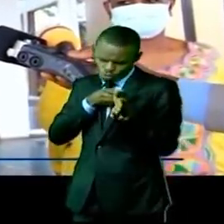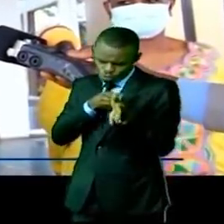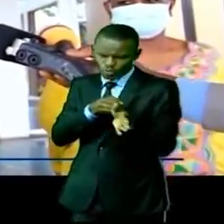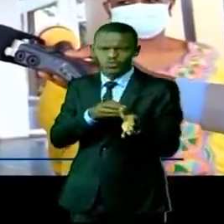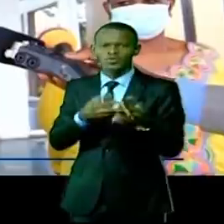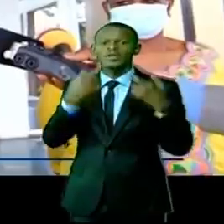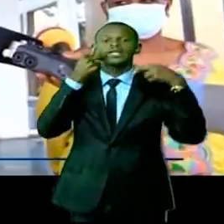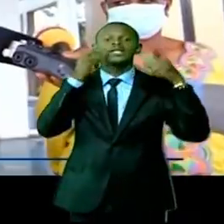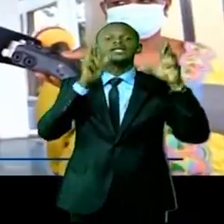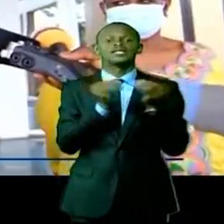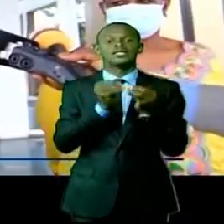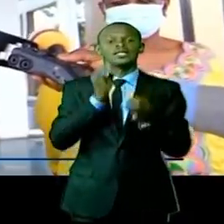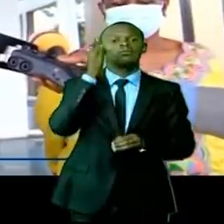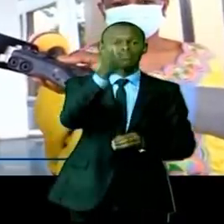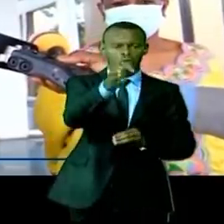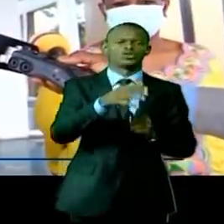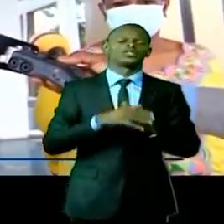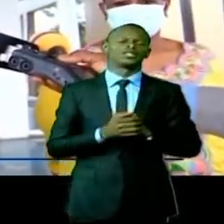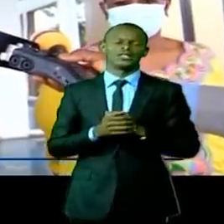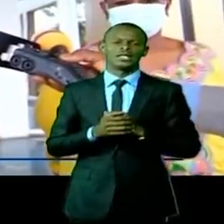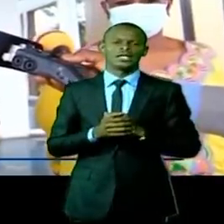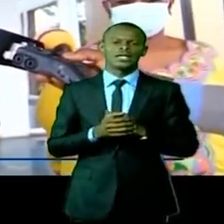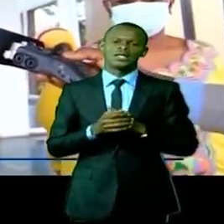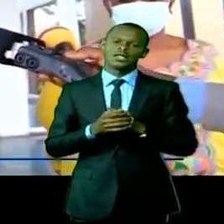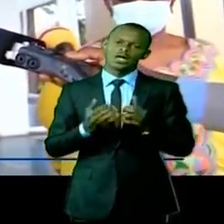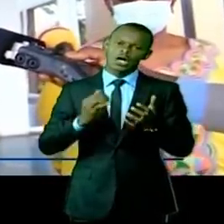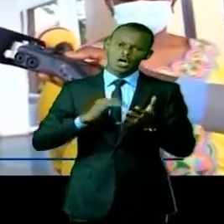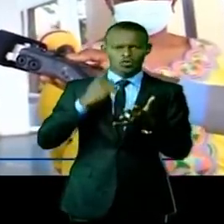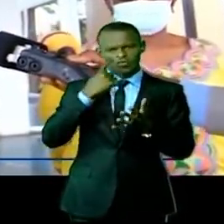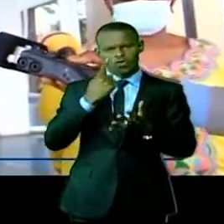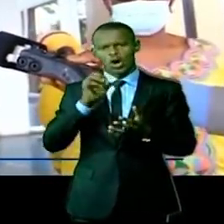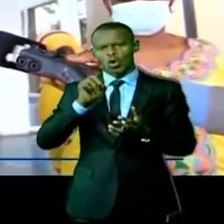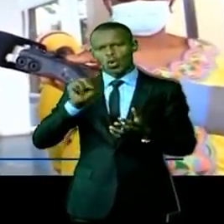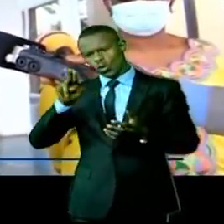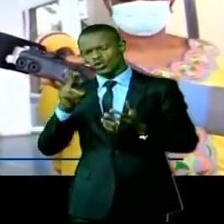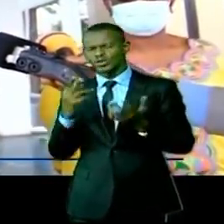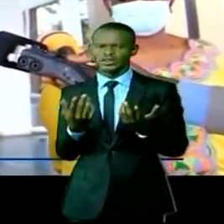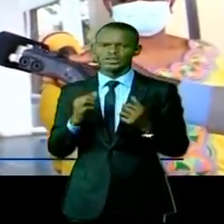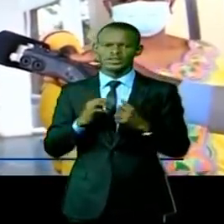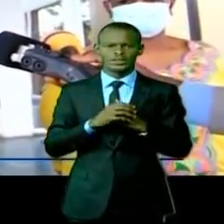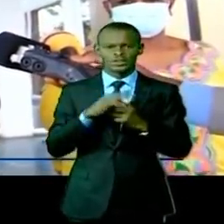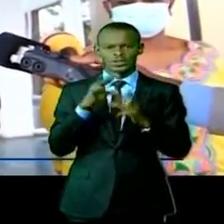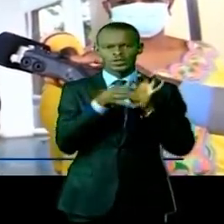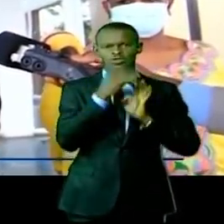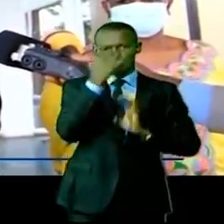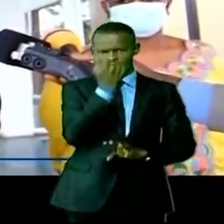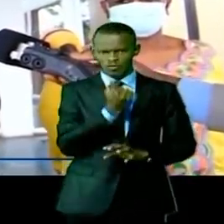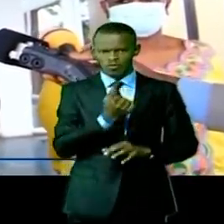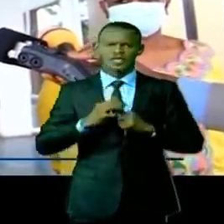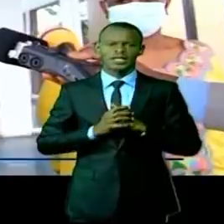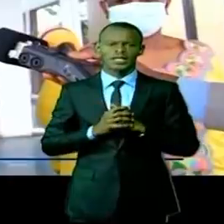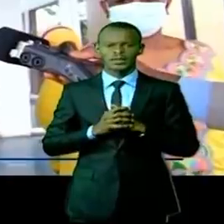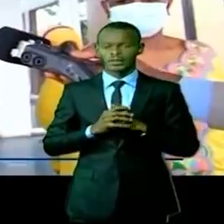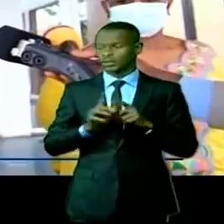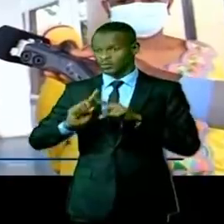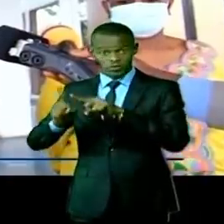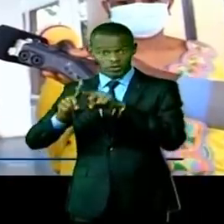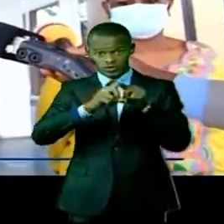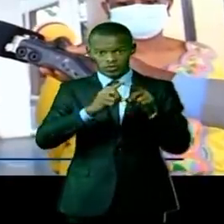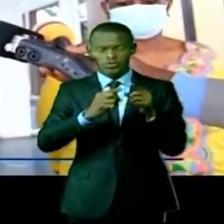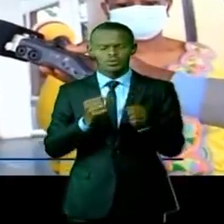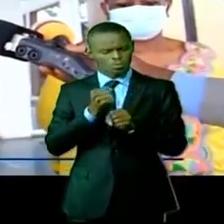des institutions 40, notamment les Nations Unies, l'Union africaine. Nous ferons notre part de